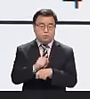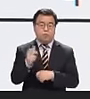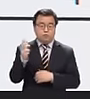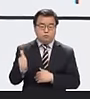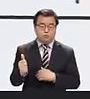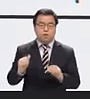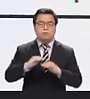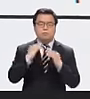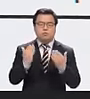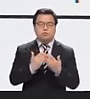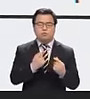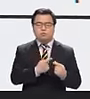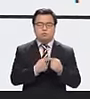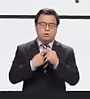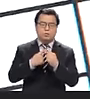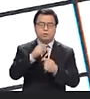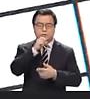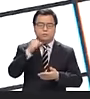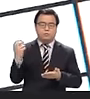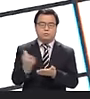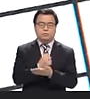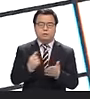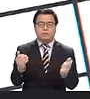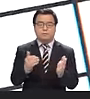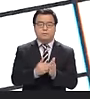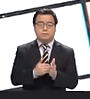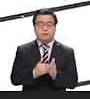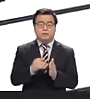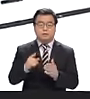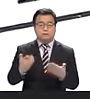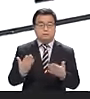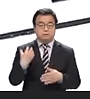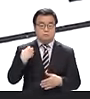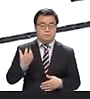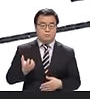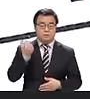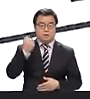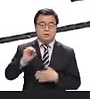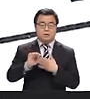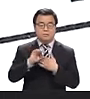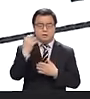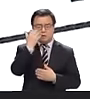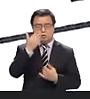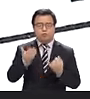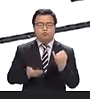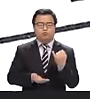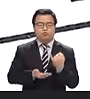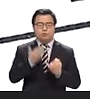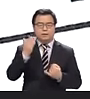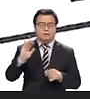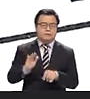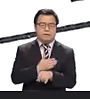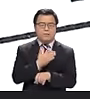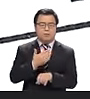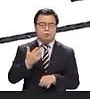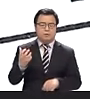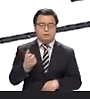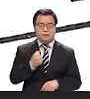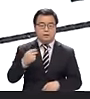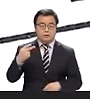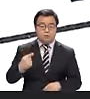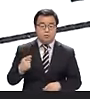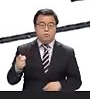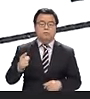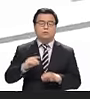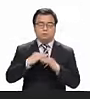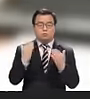있습니다. 마치 교무부장이라는 직책만 달면 설령 성추행을 했다 해도 최고점이 보장되는 듯한